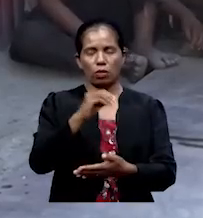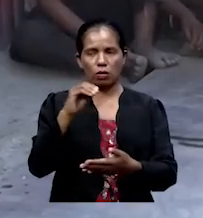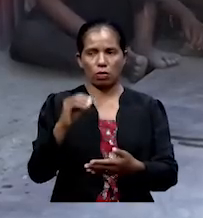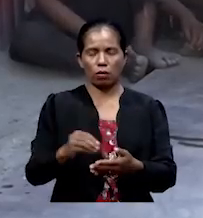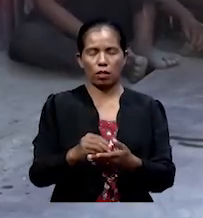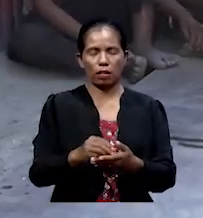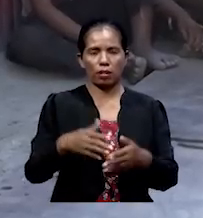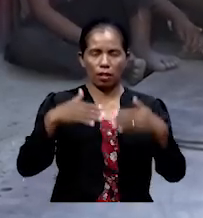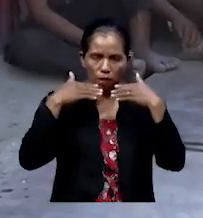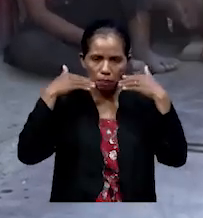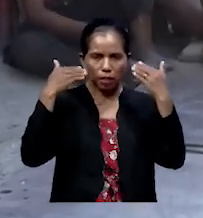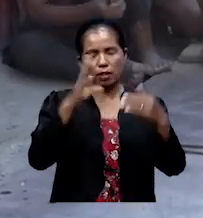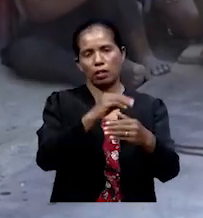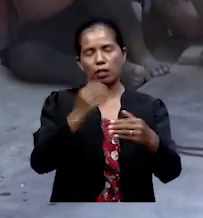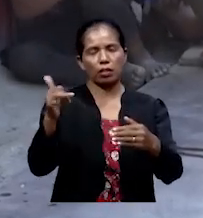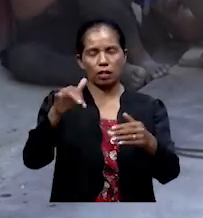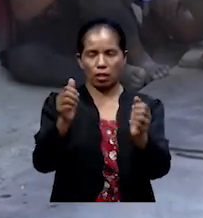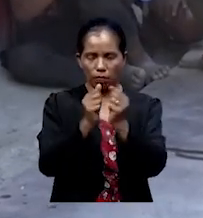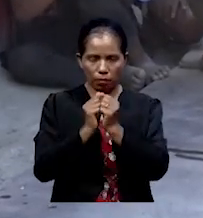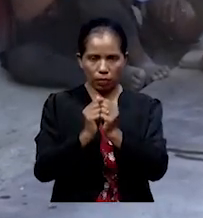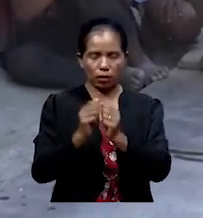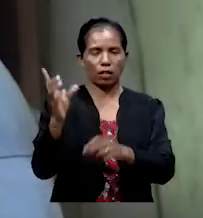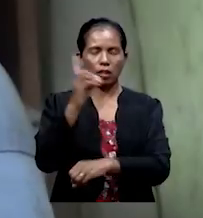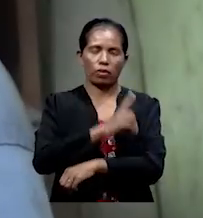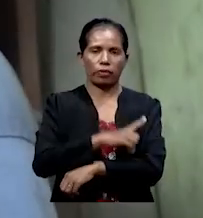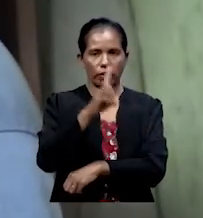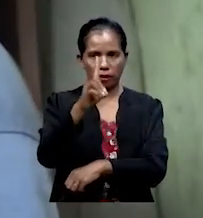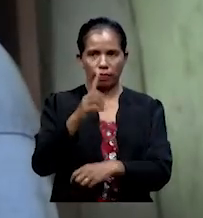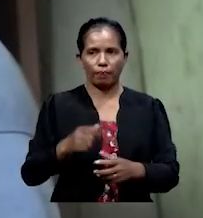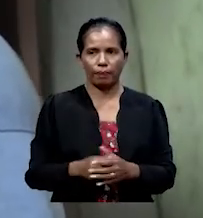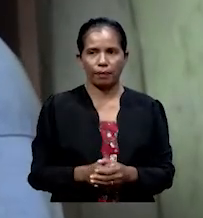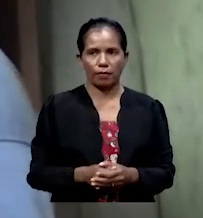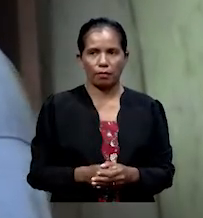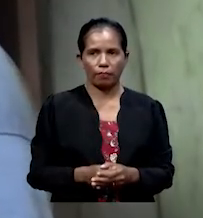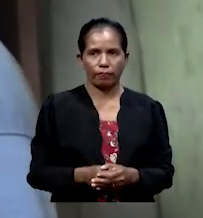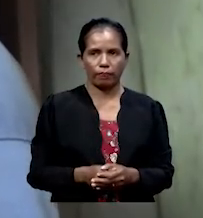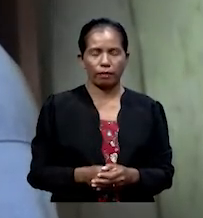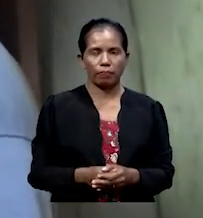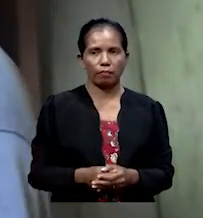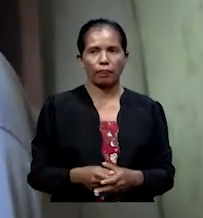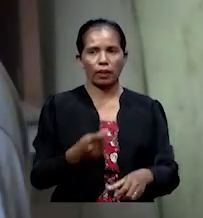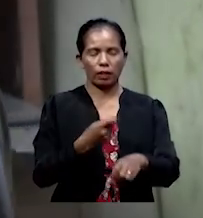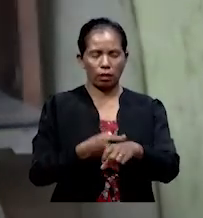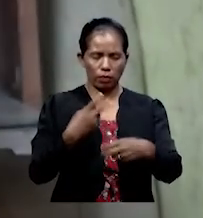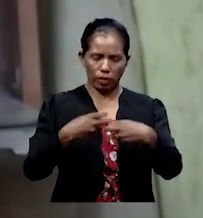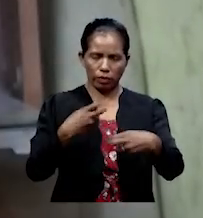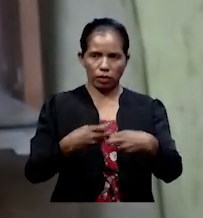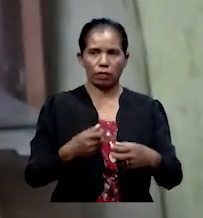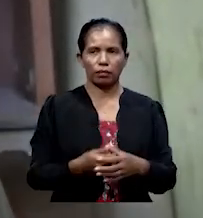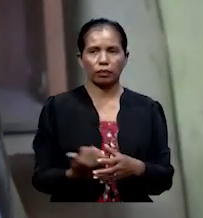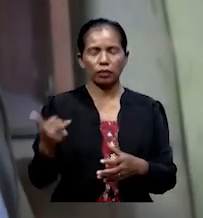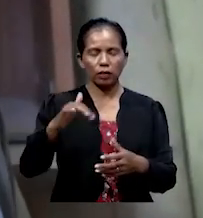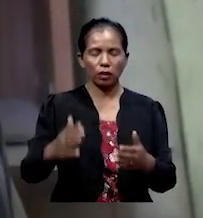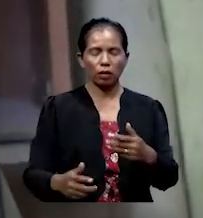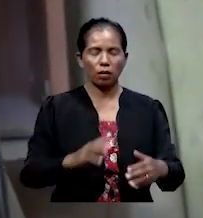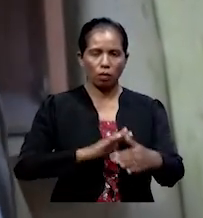ni hamnasa, no sira bela hamutuk ia lorong ida. Tempu ida be, araskan yang aras tamu. Sinar moris litia,